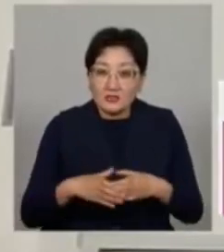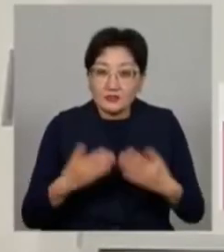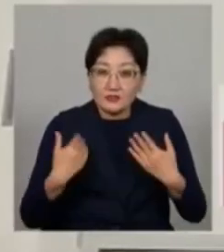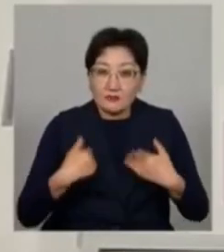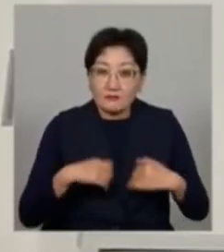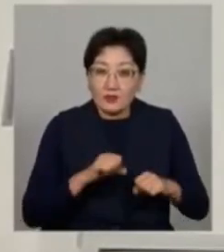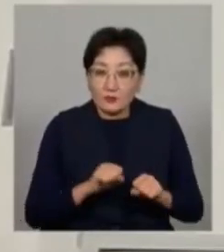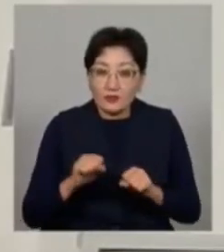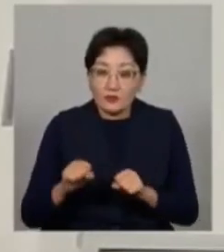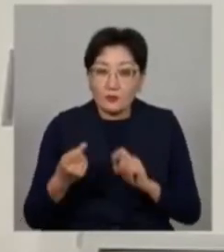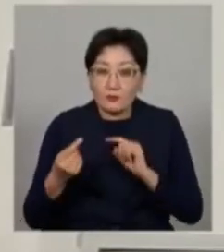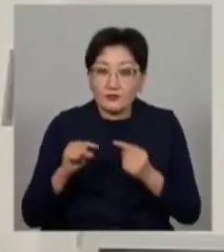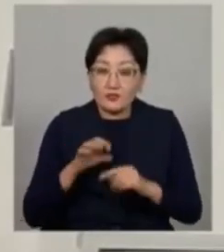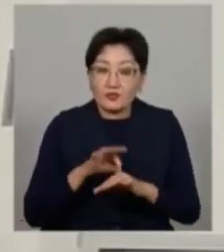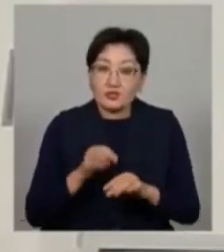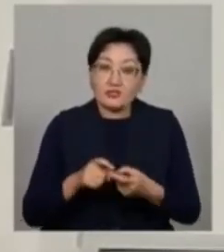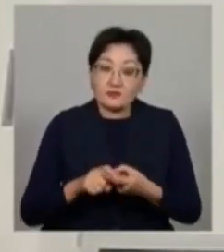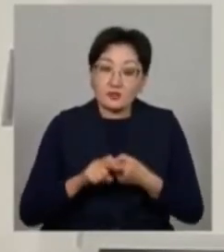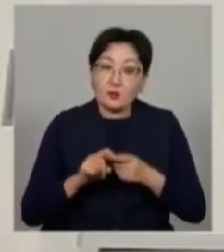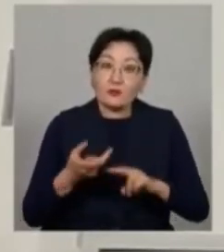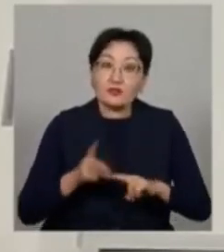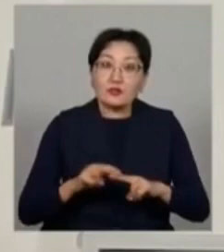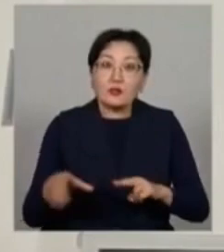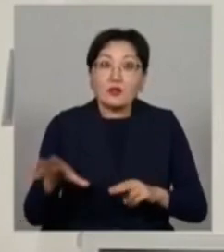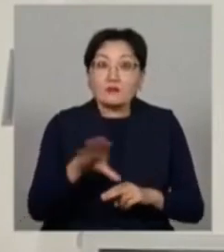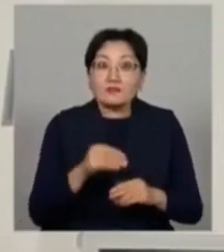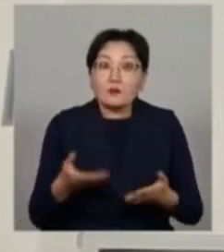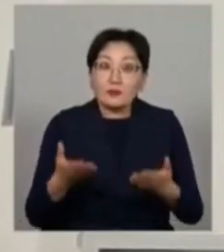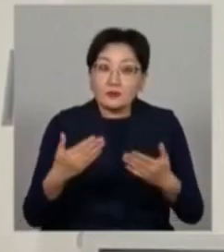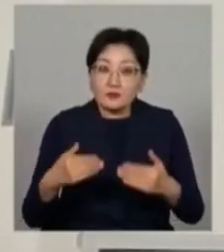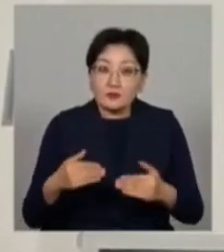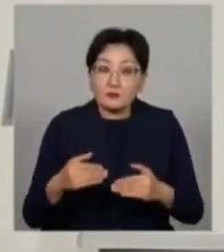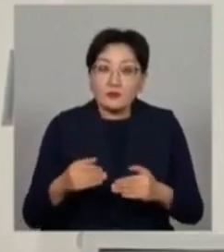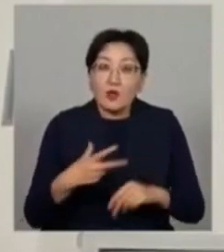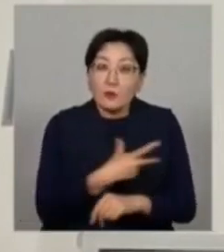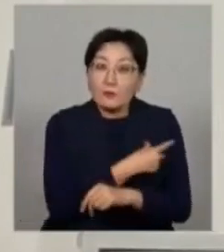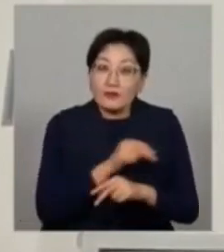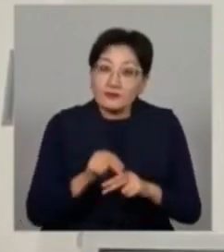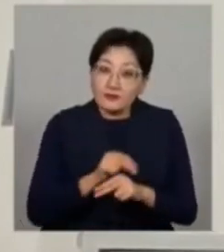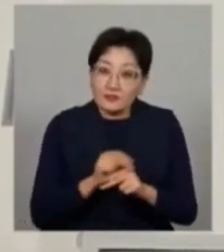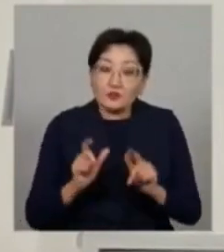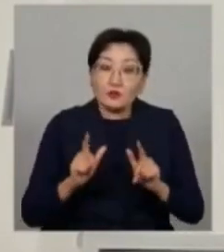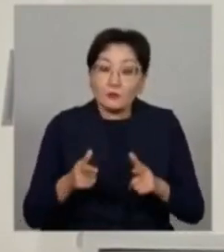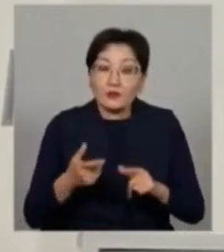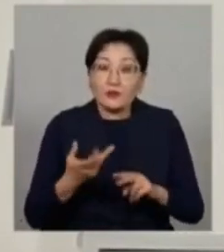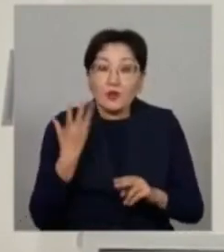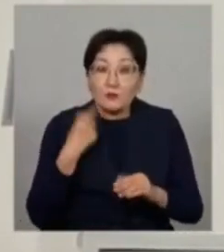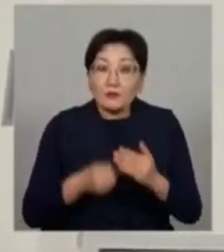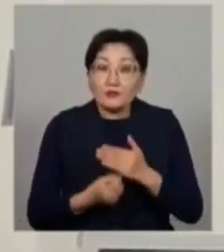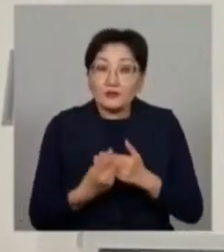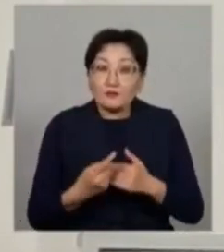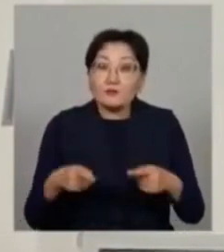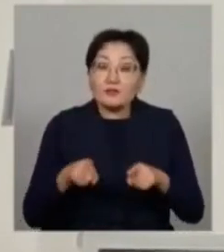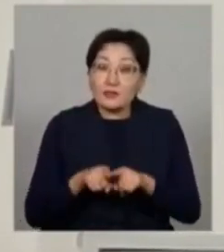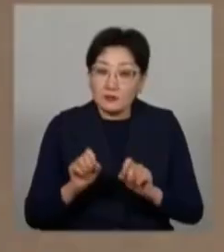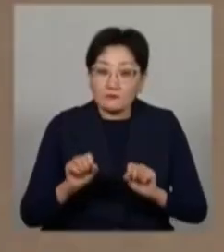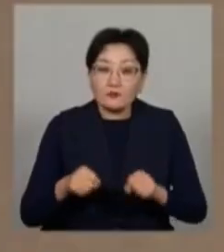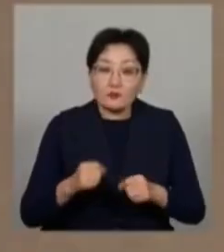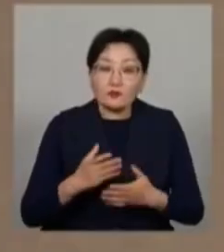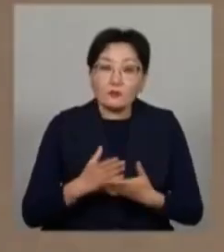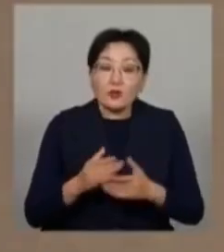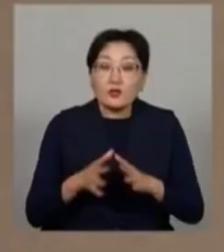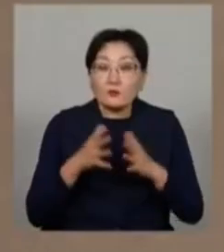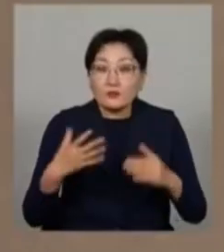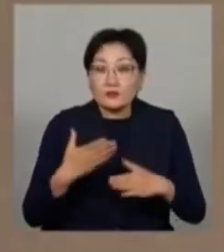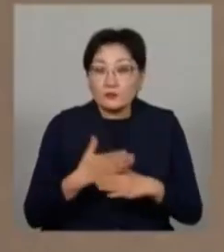против COVID-19. Поэтому я всех призываю все-таки провакцинироваться, когда представится такая возможность.